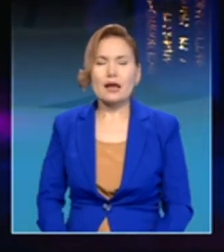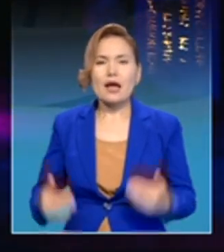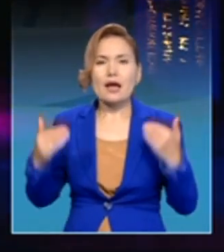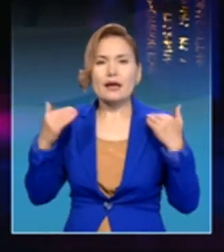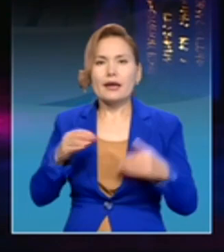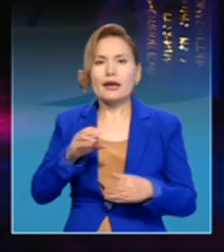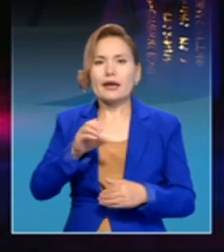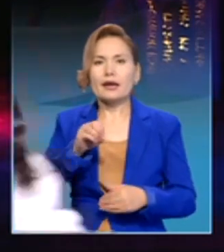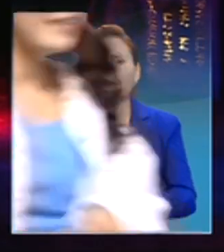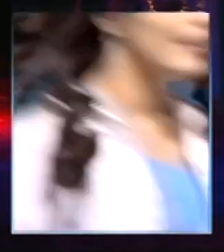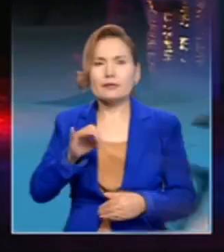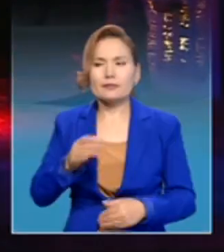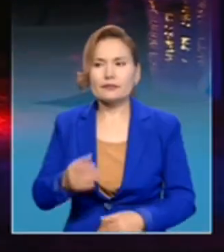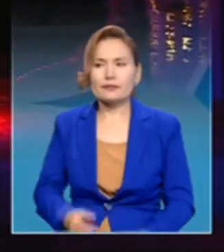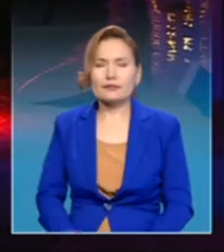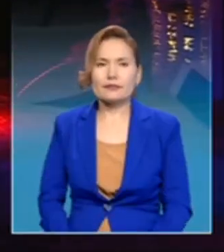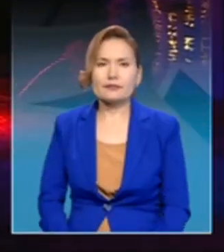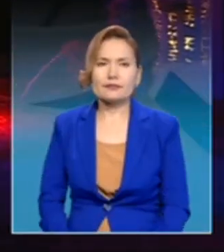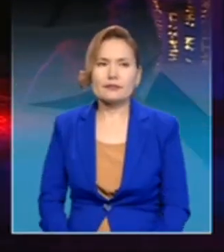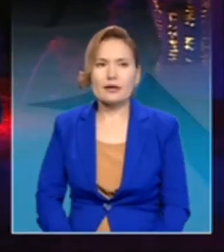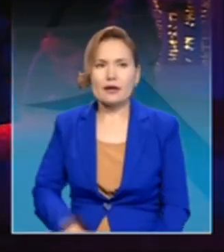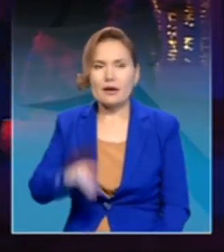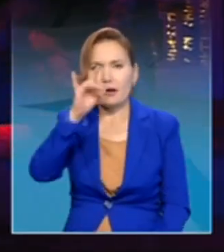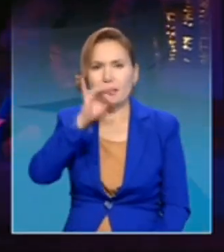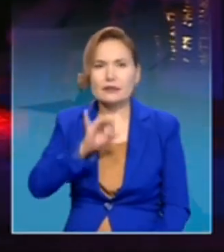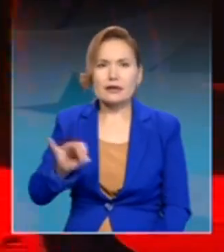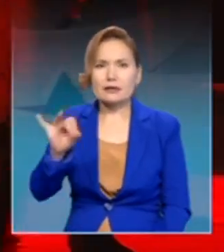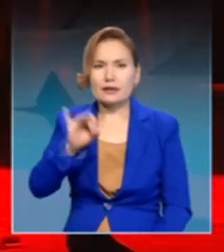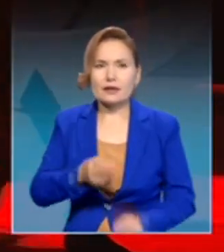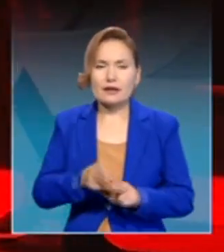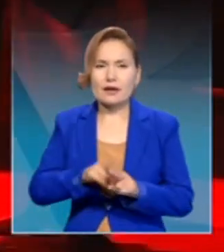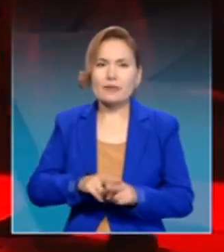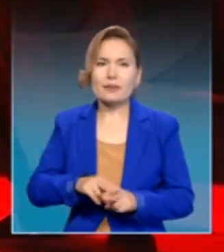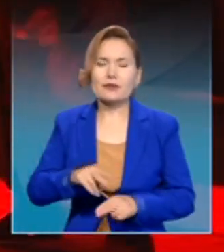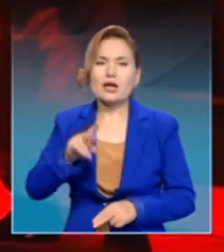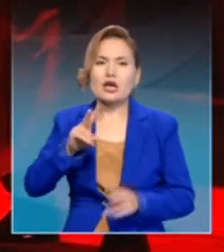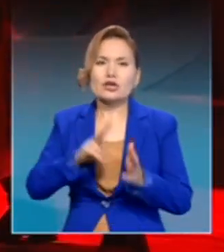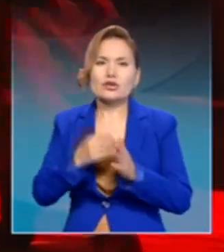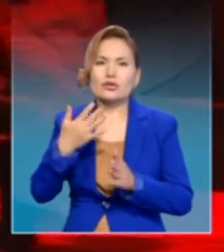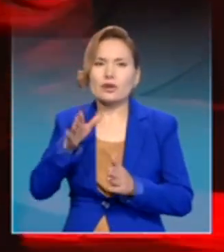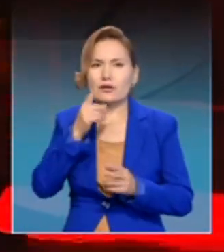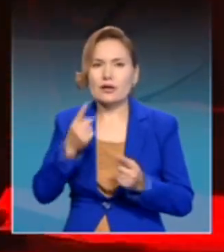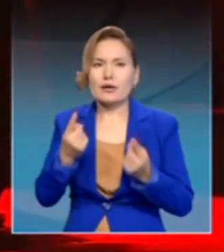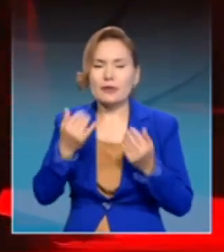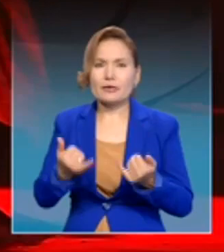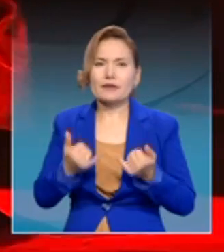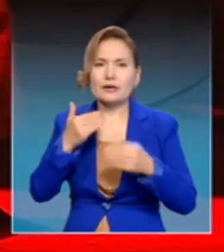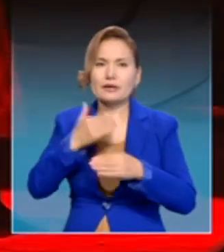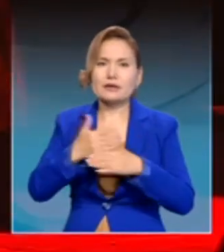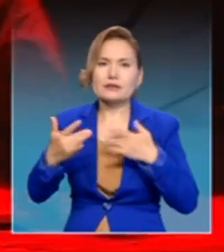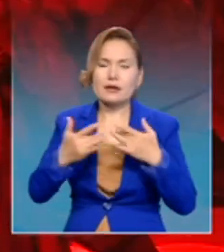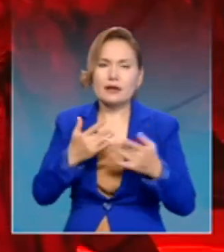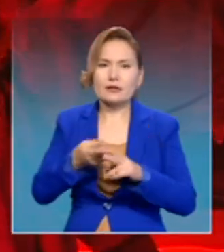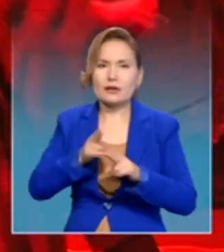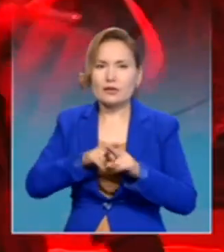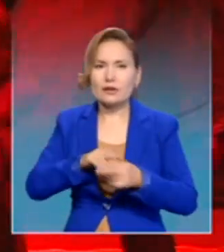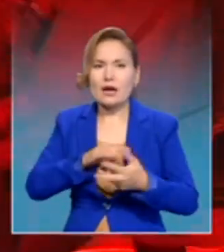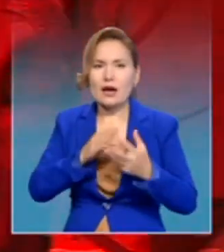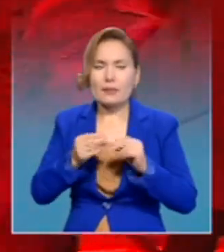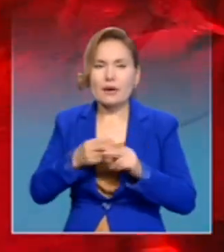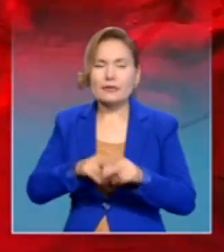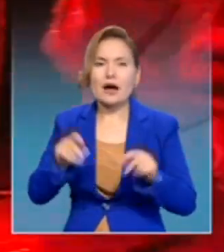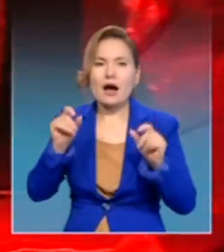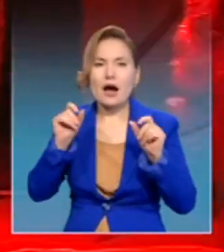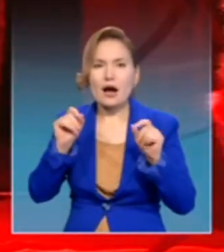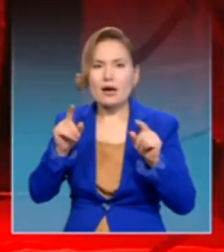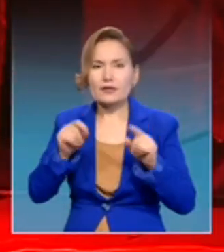Ер Едіге тарихи драмасы Қазақ тарихындағы ең жарқын кезең Алтын Орданың 750 жылдығы аясында сахналанған тұңғыш қойылым.